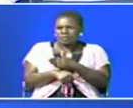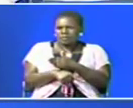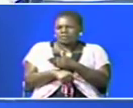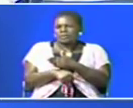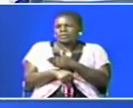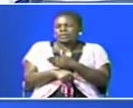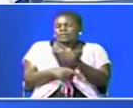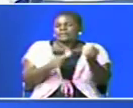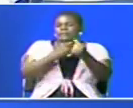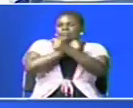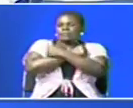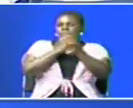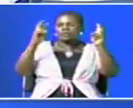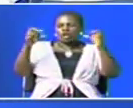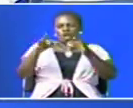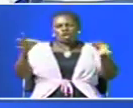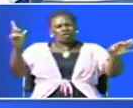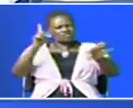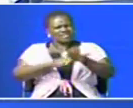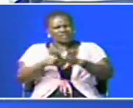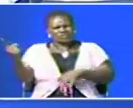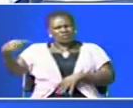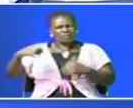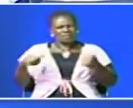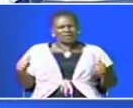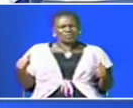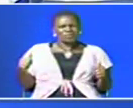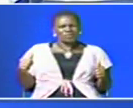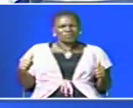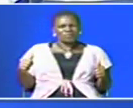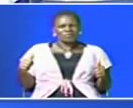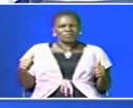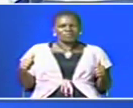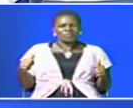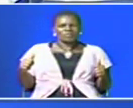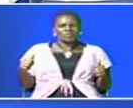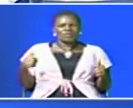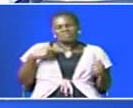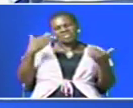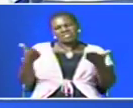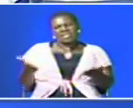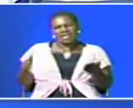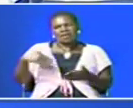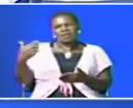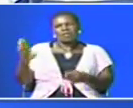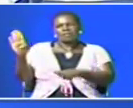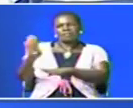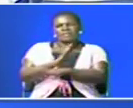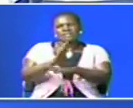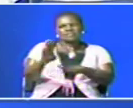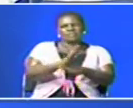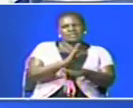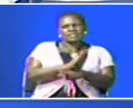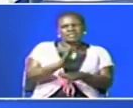Ustadhi Omar, karibuni. Imekuwa ni muda mrefu sana. Sana, lakini pia siku zote shughuli huvunjwa na